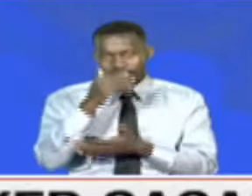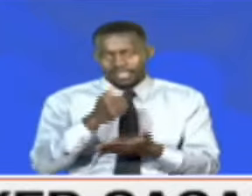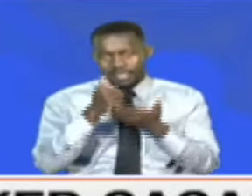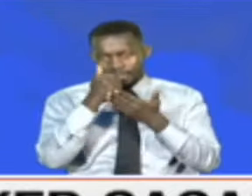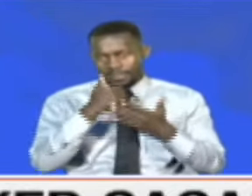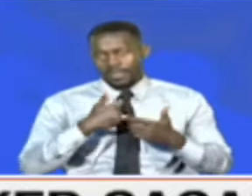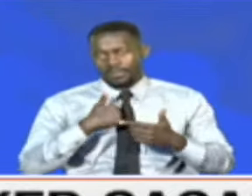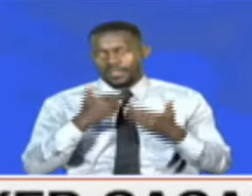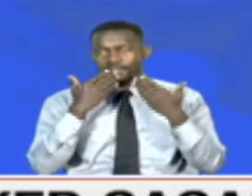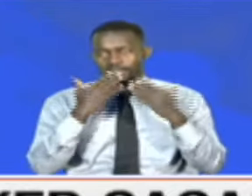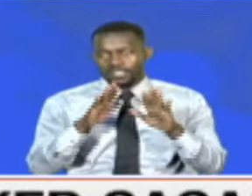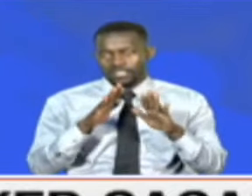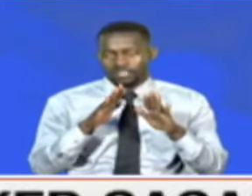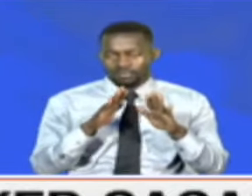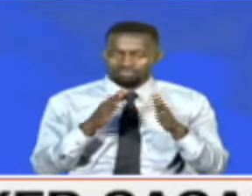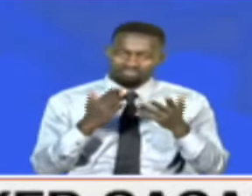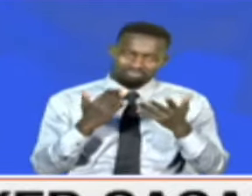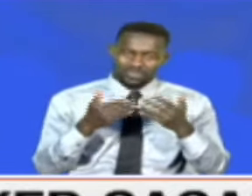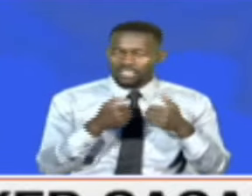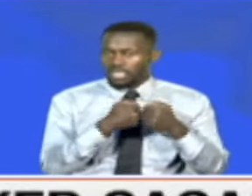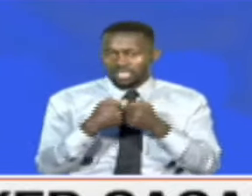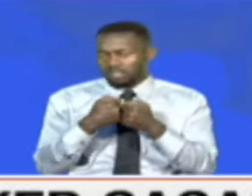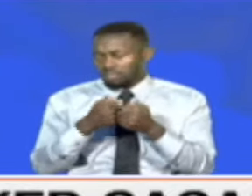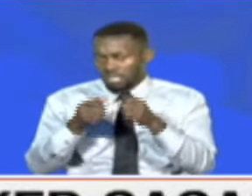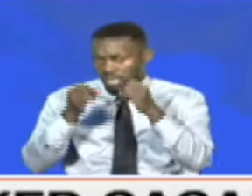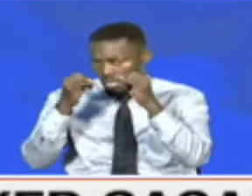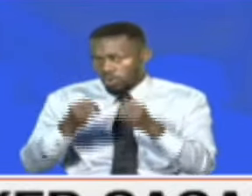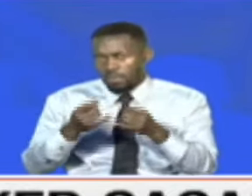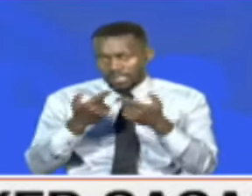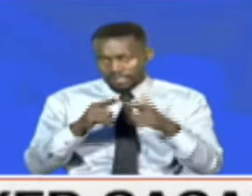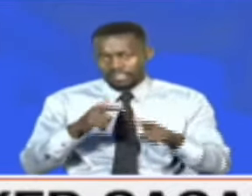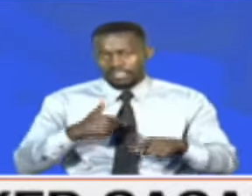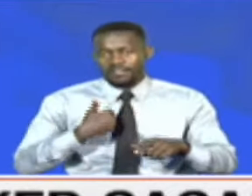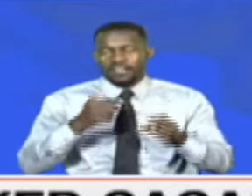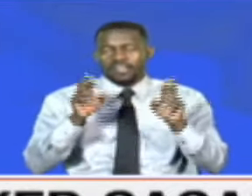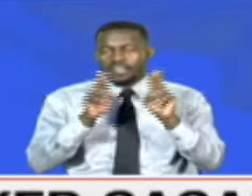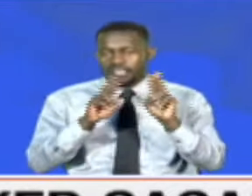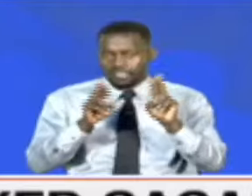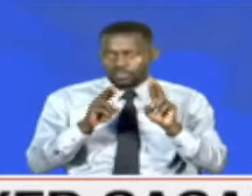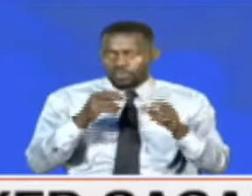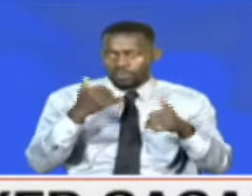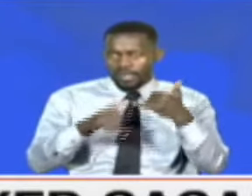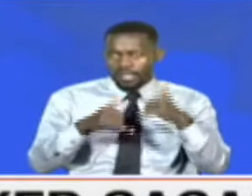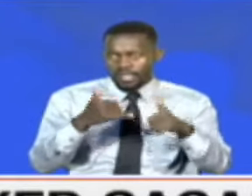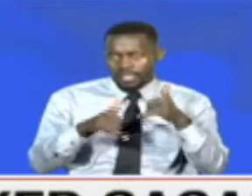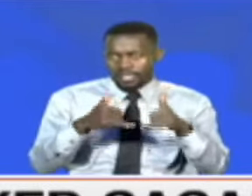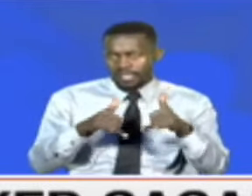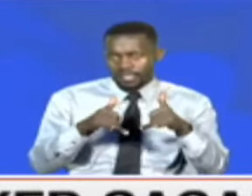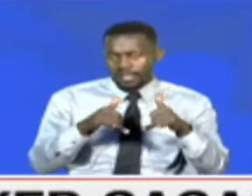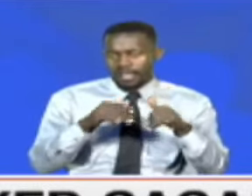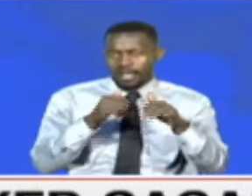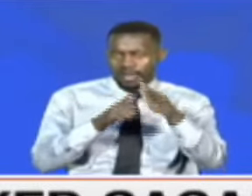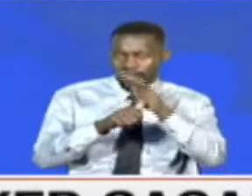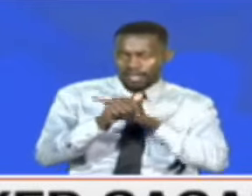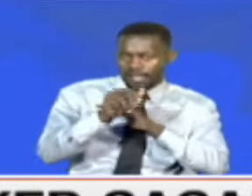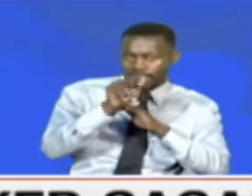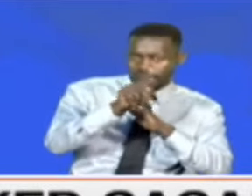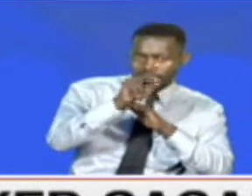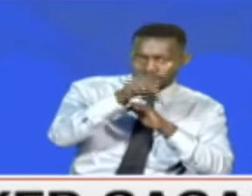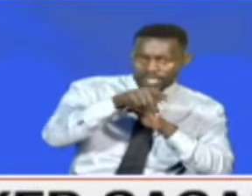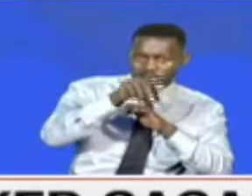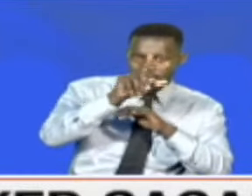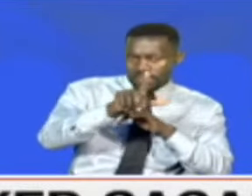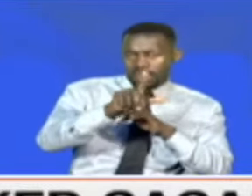juu ni challenge mpya pia nimejipea na another team in the Kenyan Premier League. Alichukulia positively,